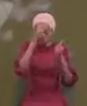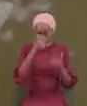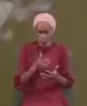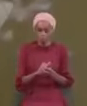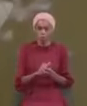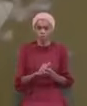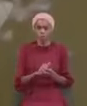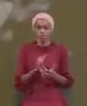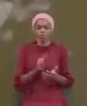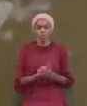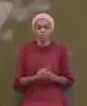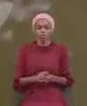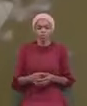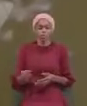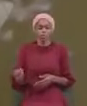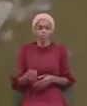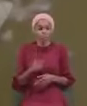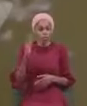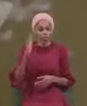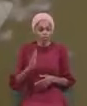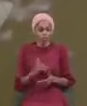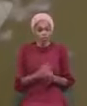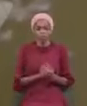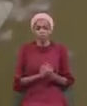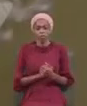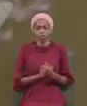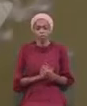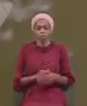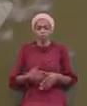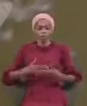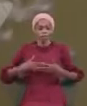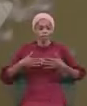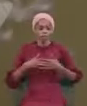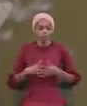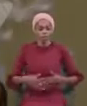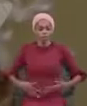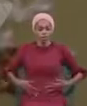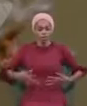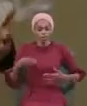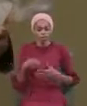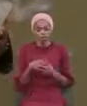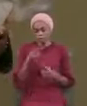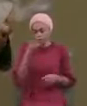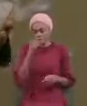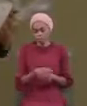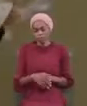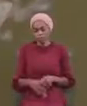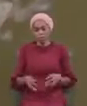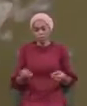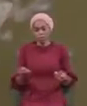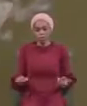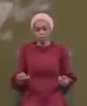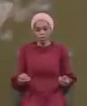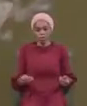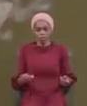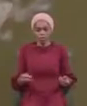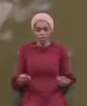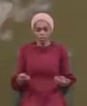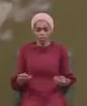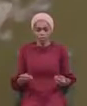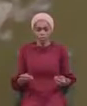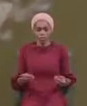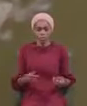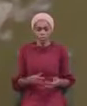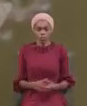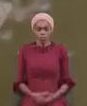pays c'est pas Cuxa qui pouvoir jouir de promesse de Dieu jou de la vie